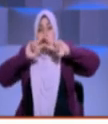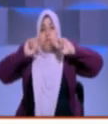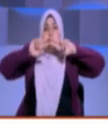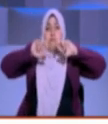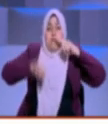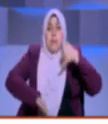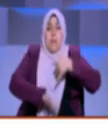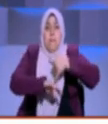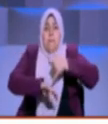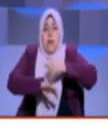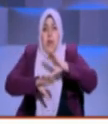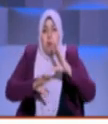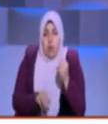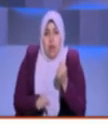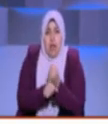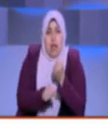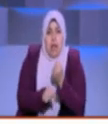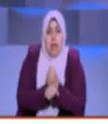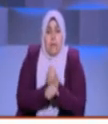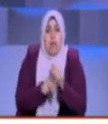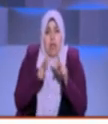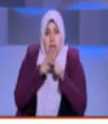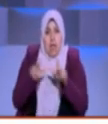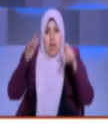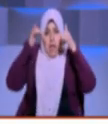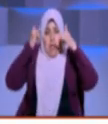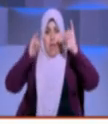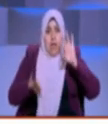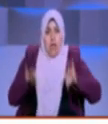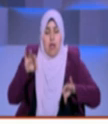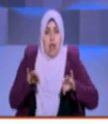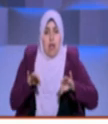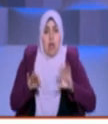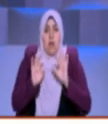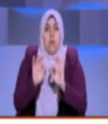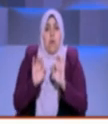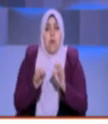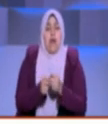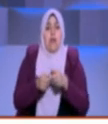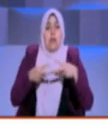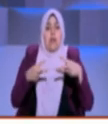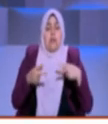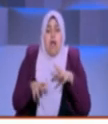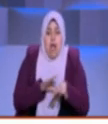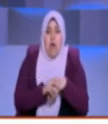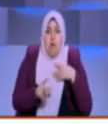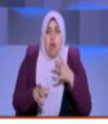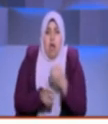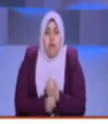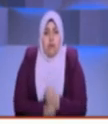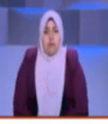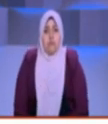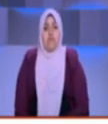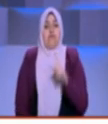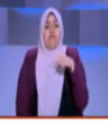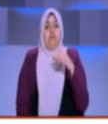مراكز الأبحاث والعلماء الإسبان كما هي حتى ينتهي شيماء حتى يتم السيطرة. هذا التأرجح صعودا وهبوطا